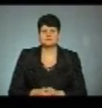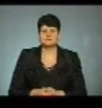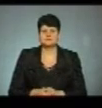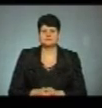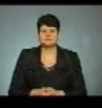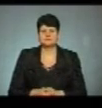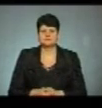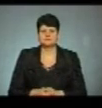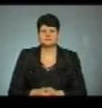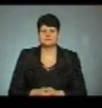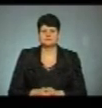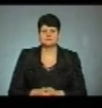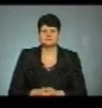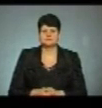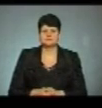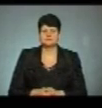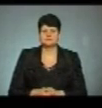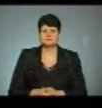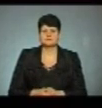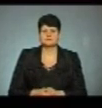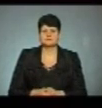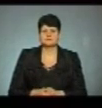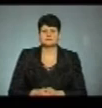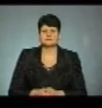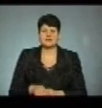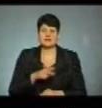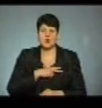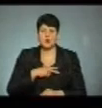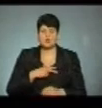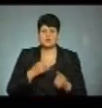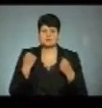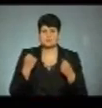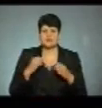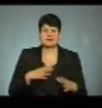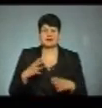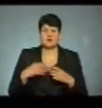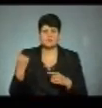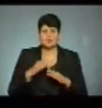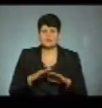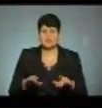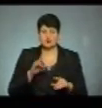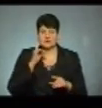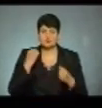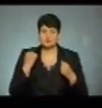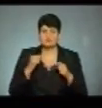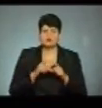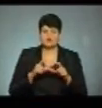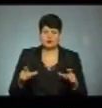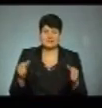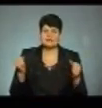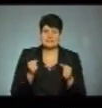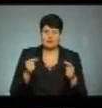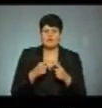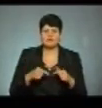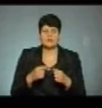Панчук. Новини на Суспільному. Тернопільщина. Нагородження спортсменів та тренерів обласної дитячо-юнацької спортивної школи із зимових